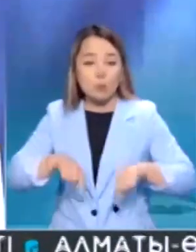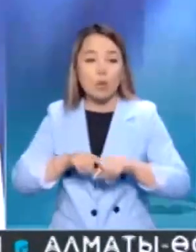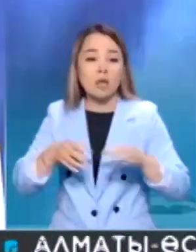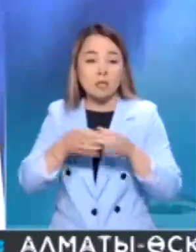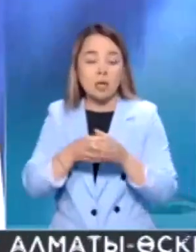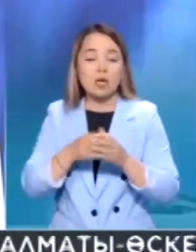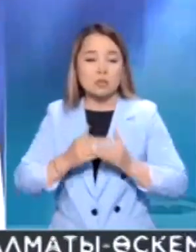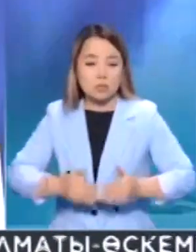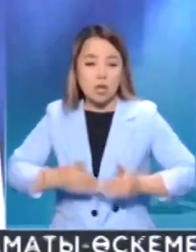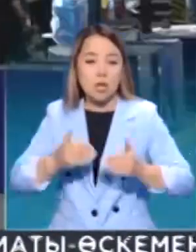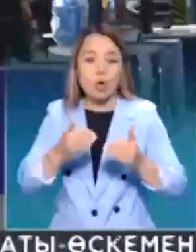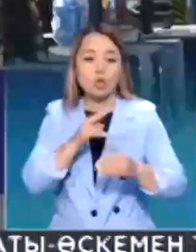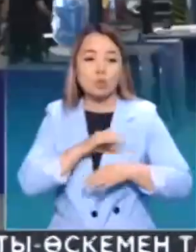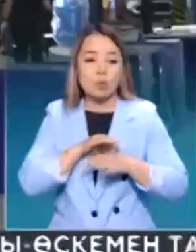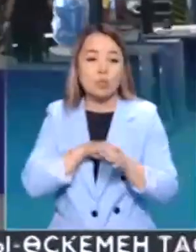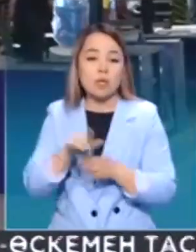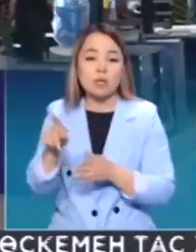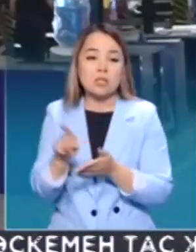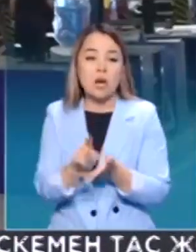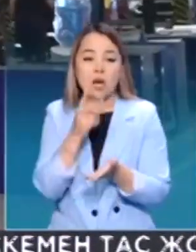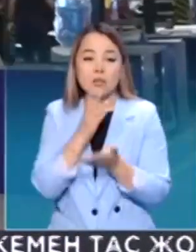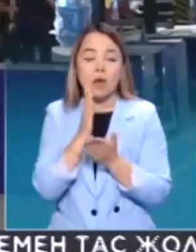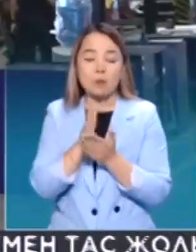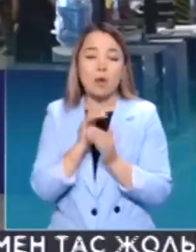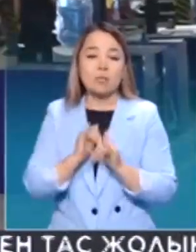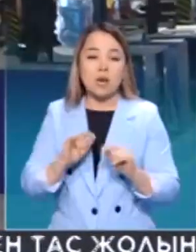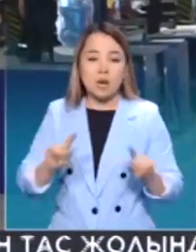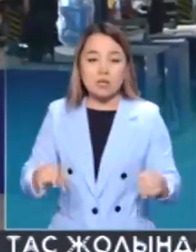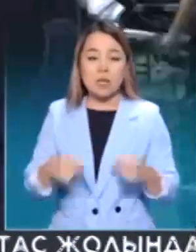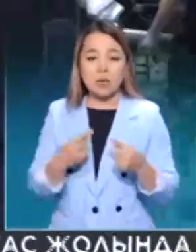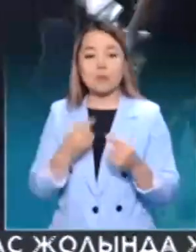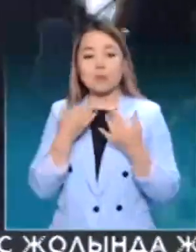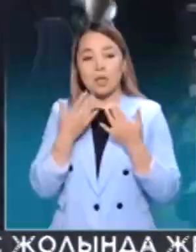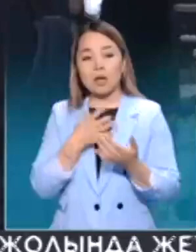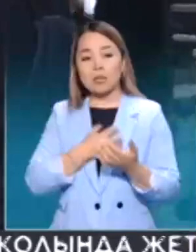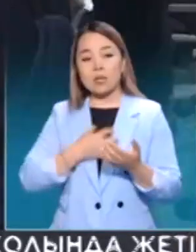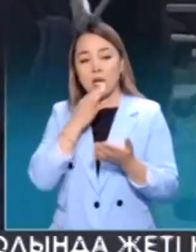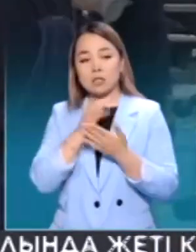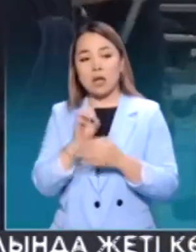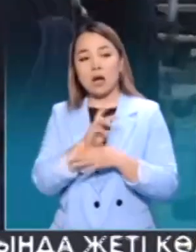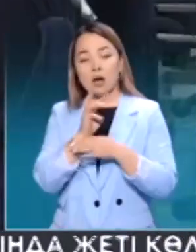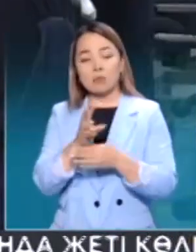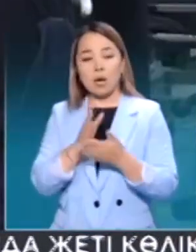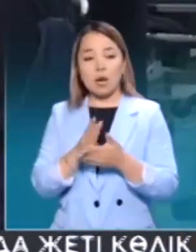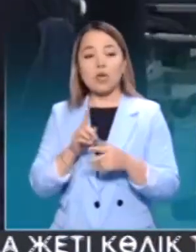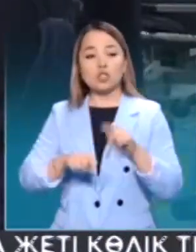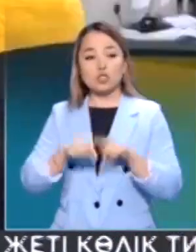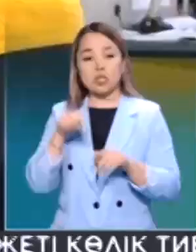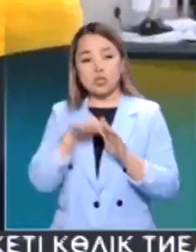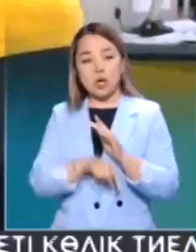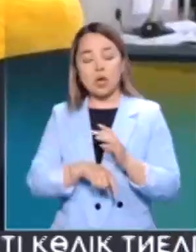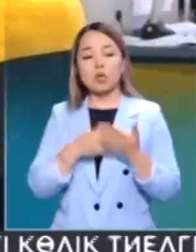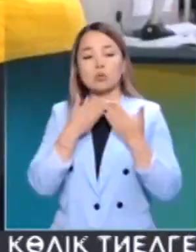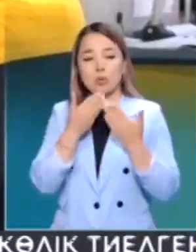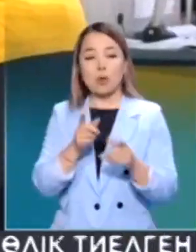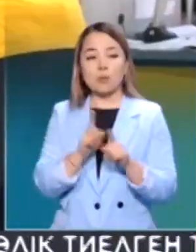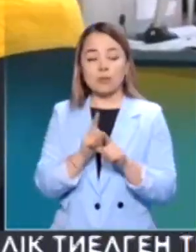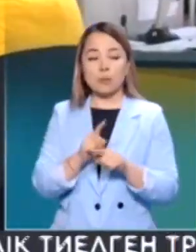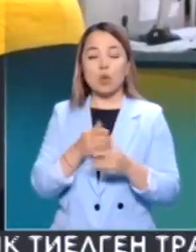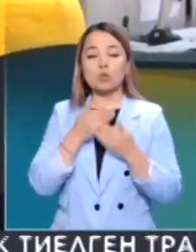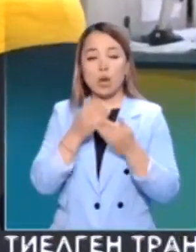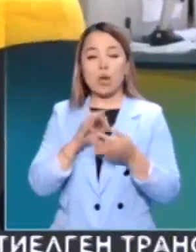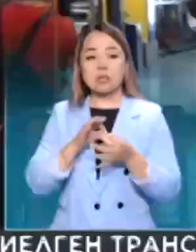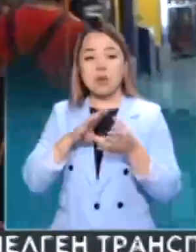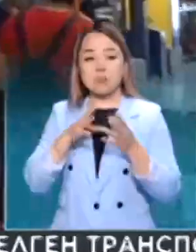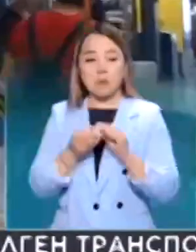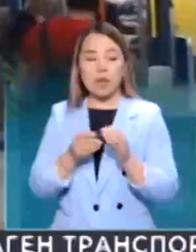әрі қарқындатуы тиіс. Аталған құжатта саланы дамытудың негізгі шарттарын қамтамасыз ету, ішкі нарықта отандық өнімдерге сұраныс арттыру және